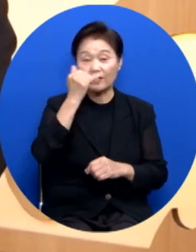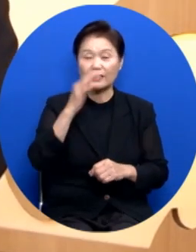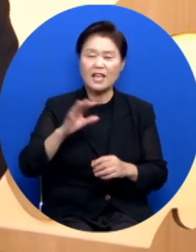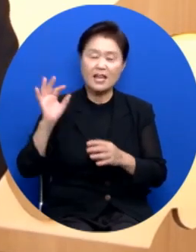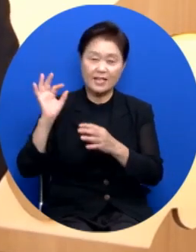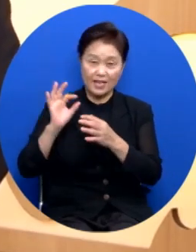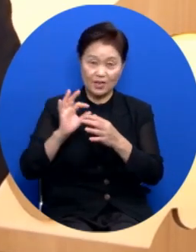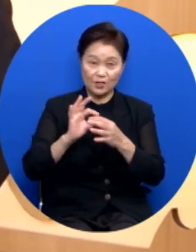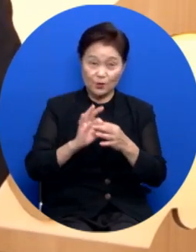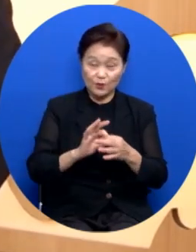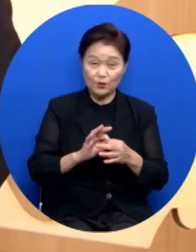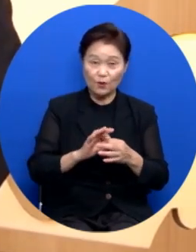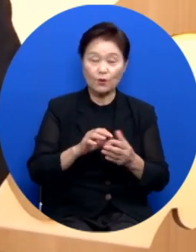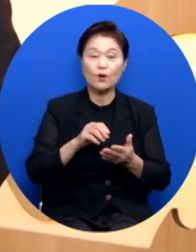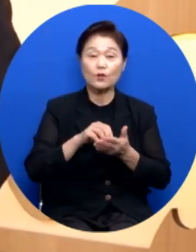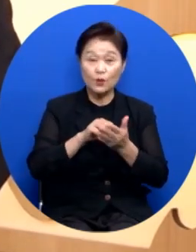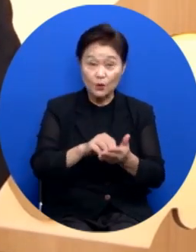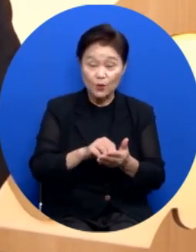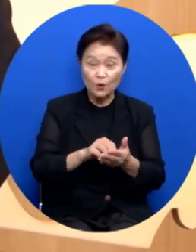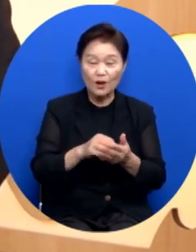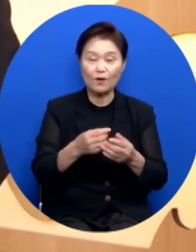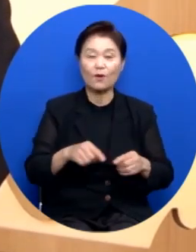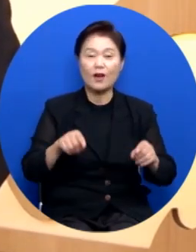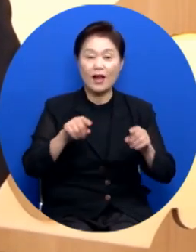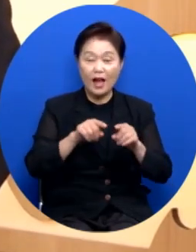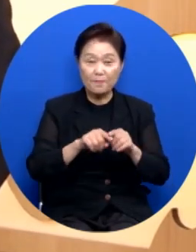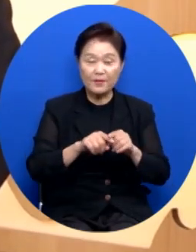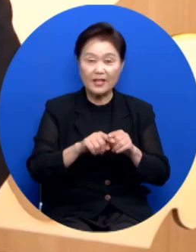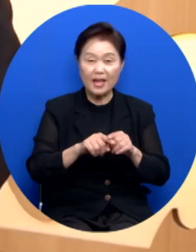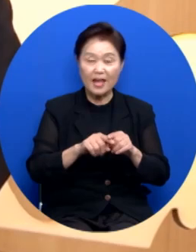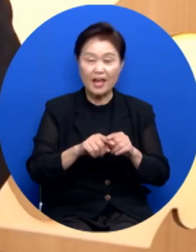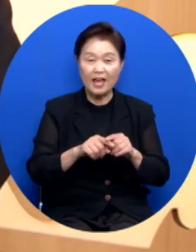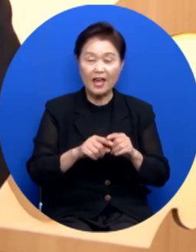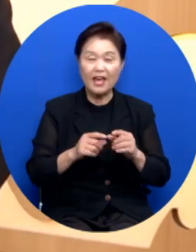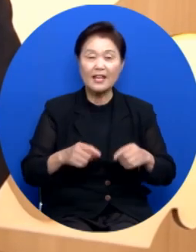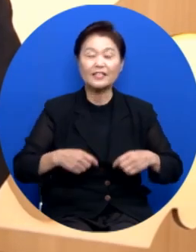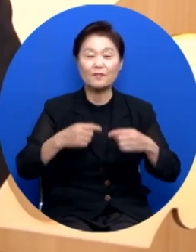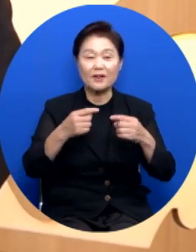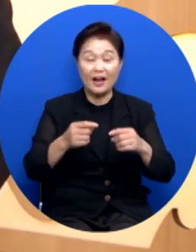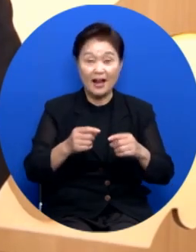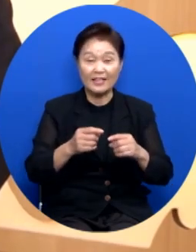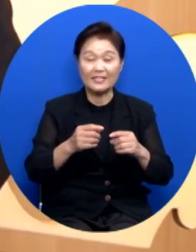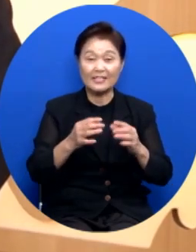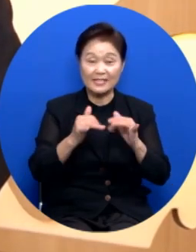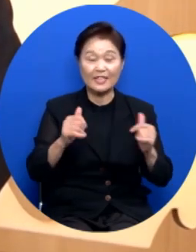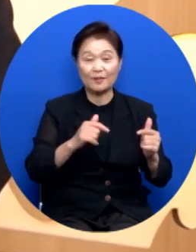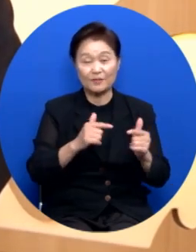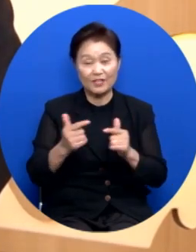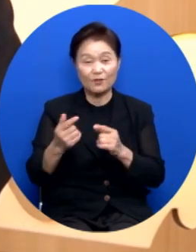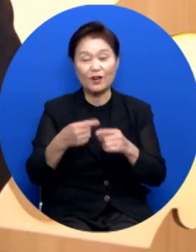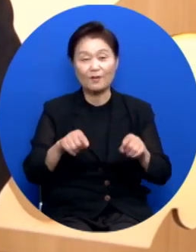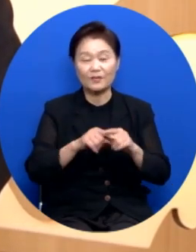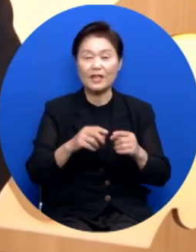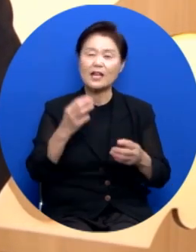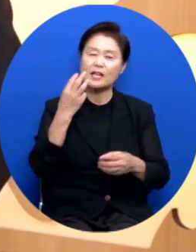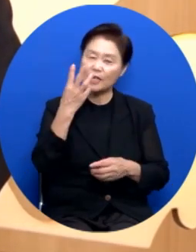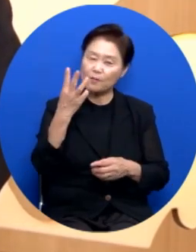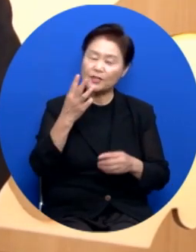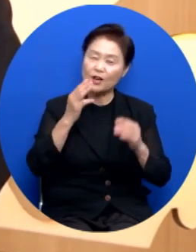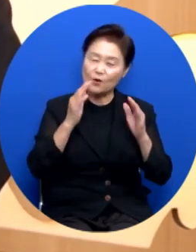어 등록을 하고 또 함께하는 단원들 과 함께 3개월을 함께 찬양하고